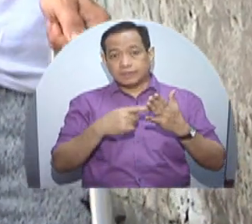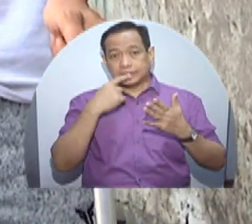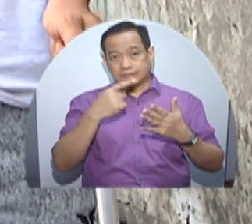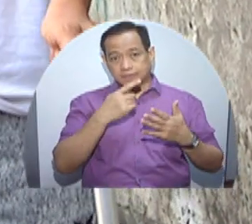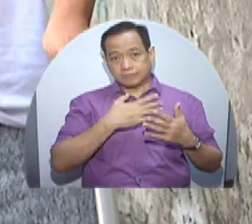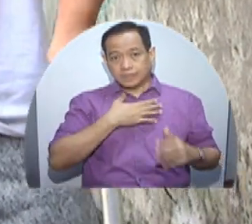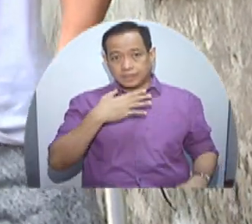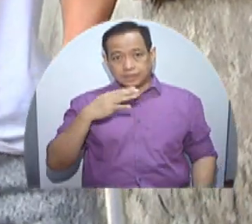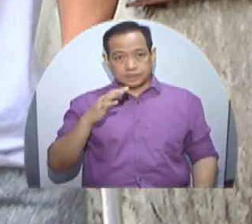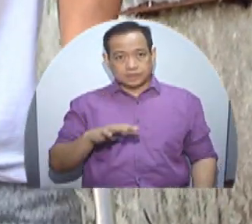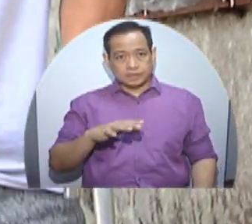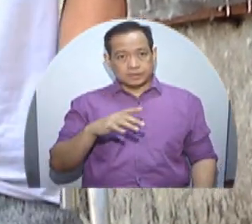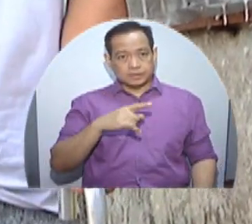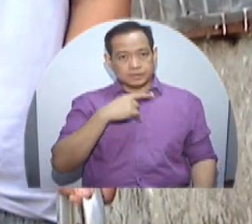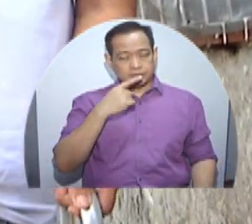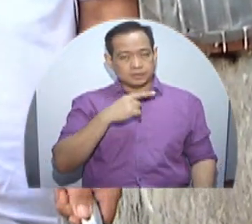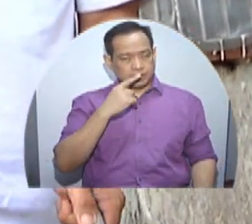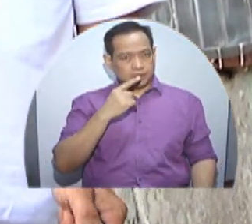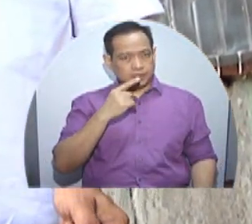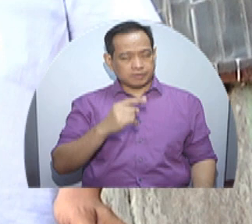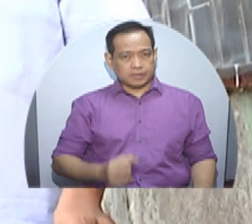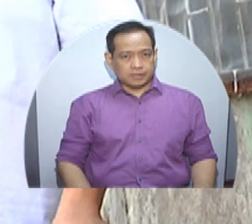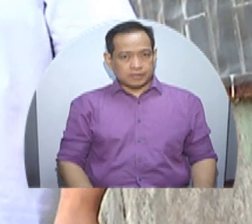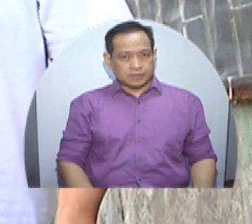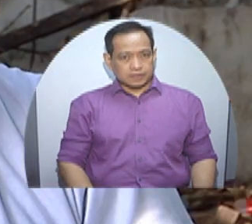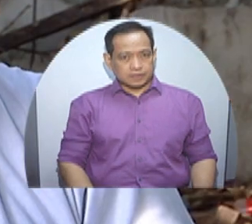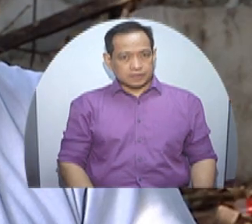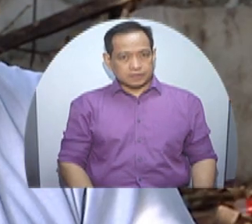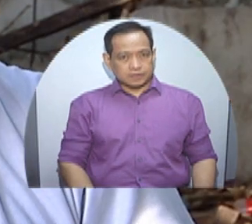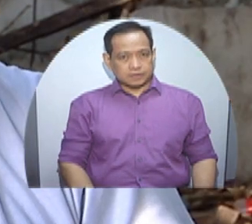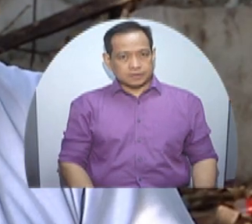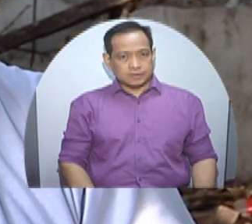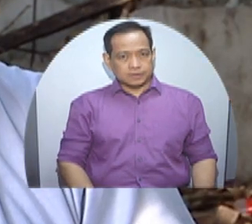ang inano po ng anak ko, sana po maribli na lang po yung